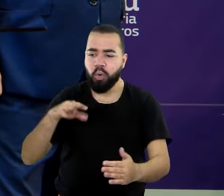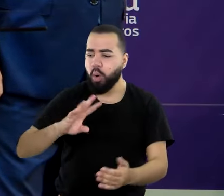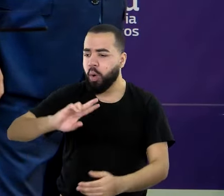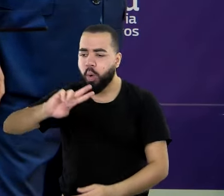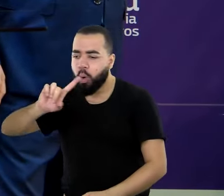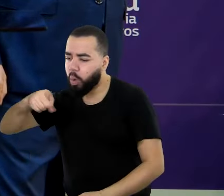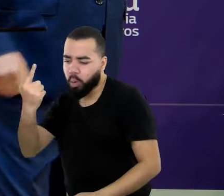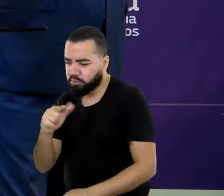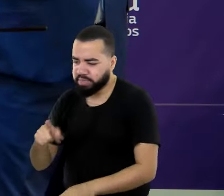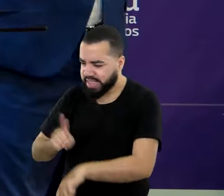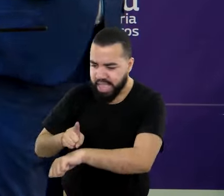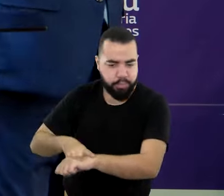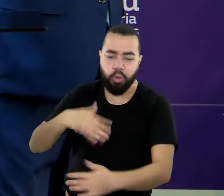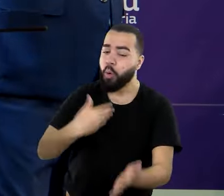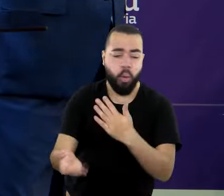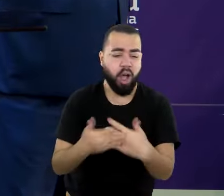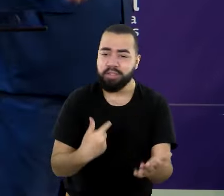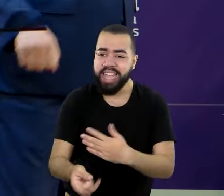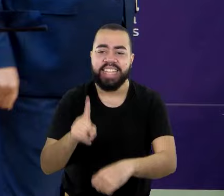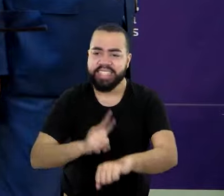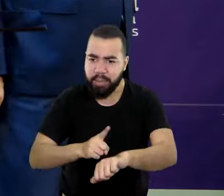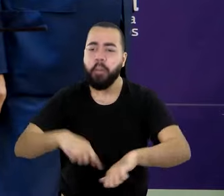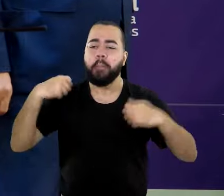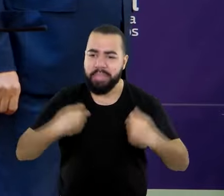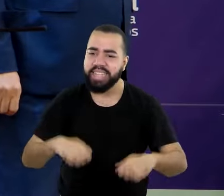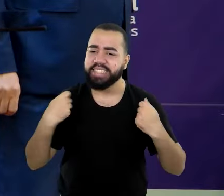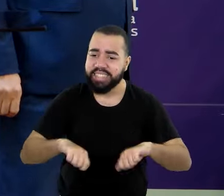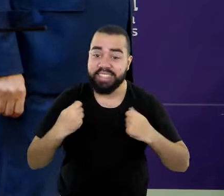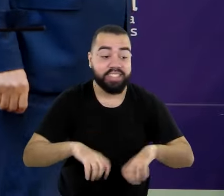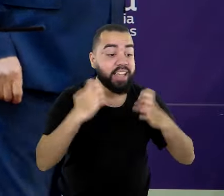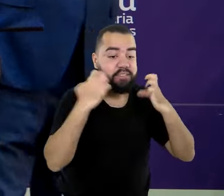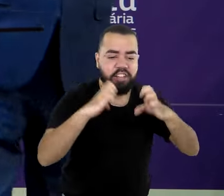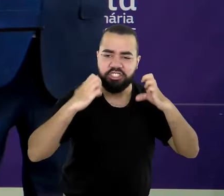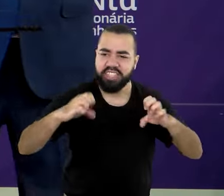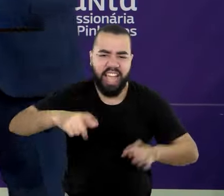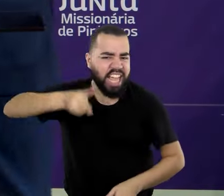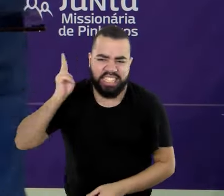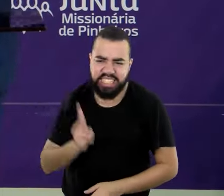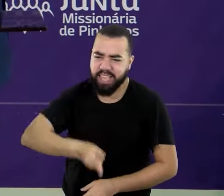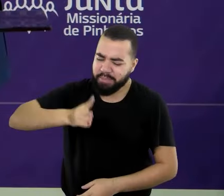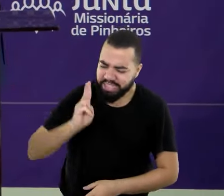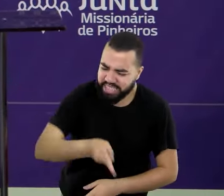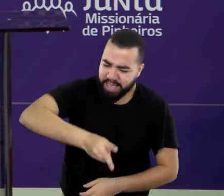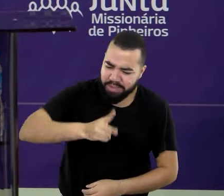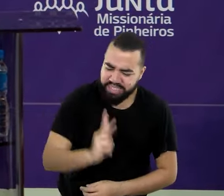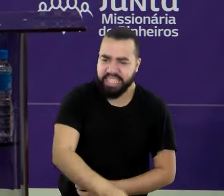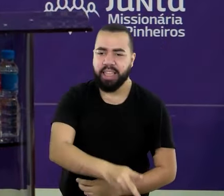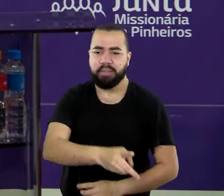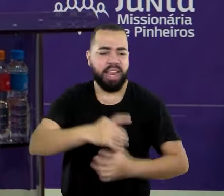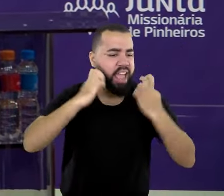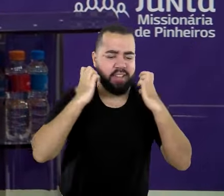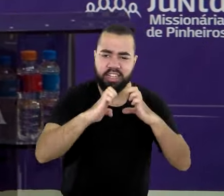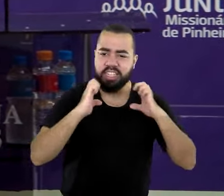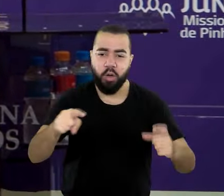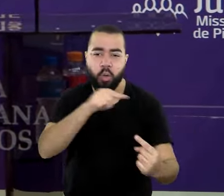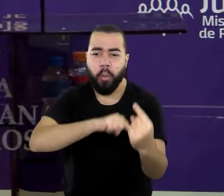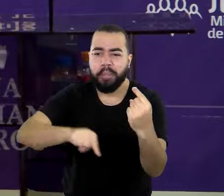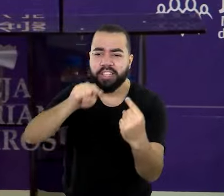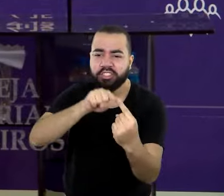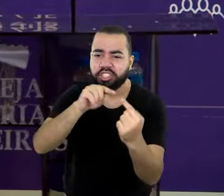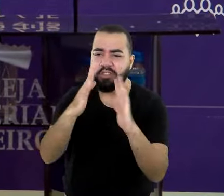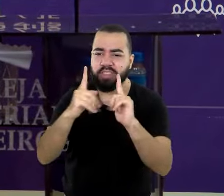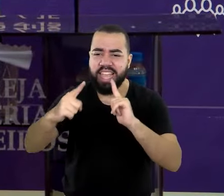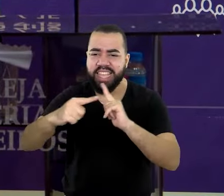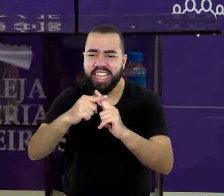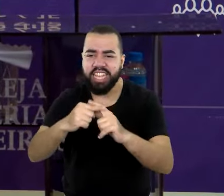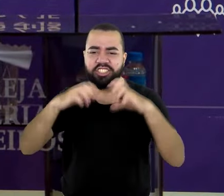para evangelizar. 그것이 바로 교회의 목적입니다. Esse é o propósito da igreja. 그것이 바로 성도의 사명입니다. Esse é o